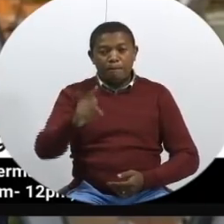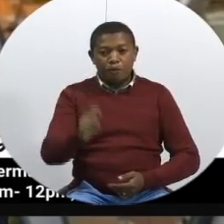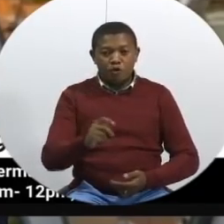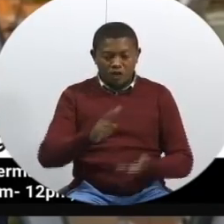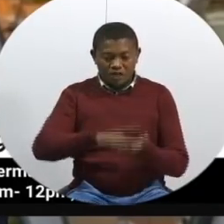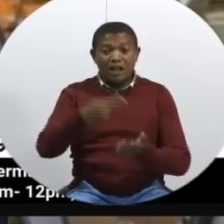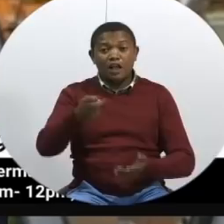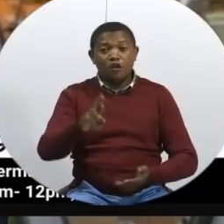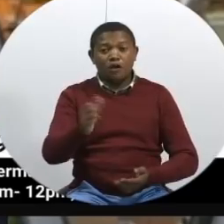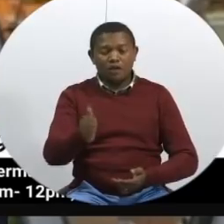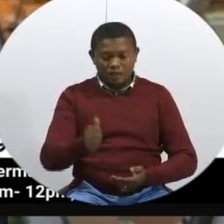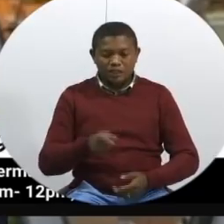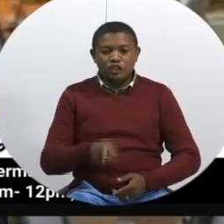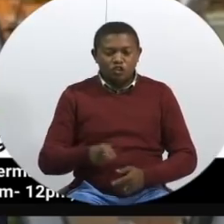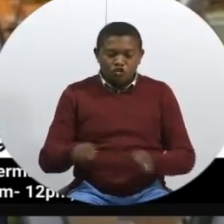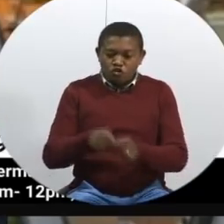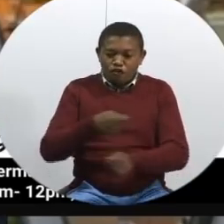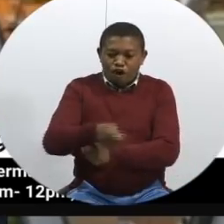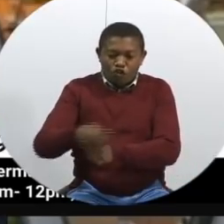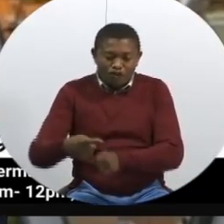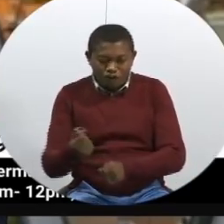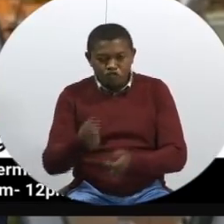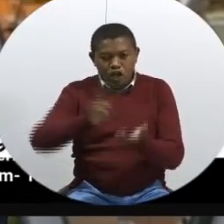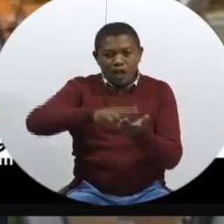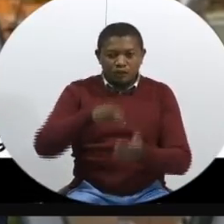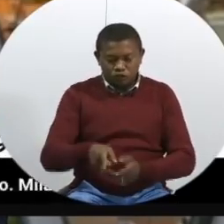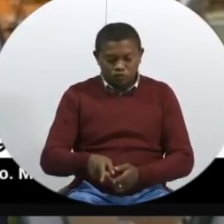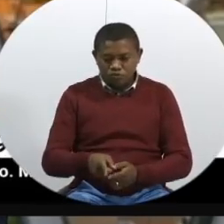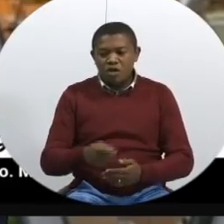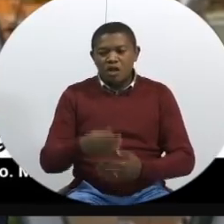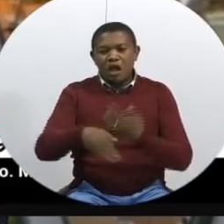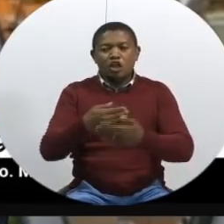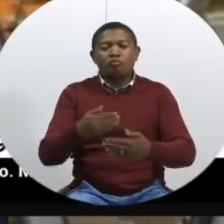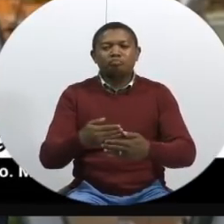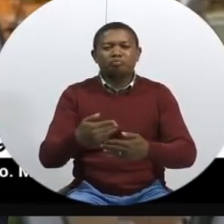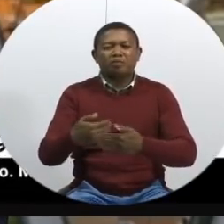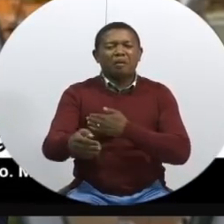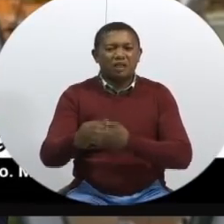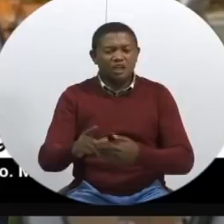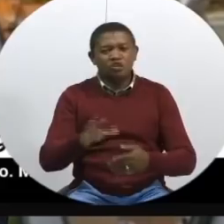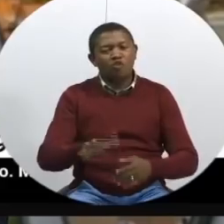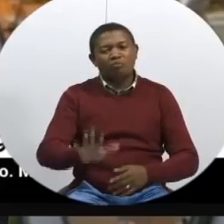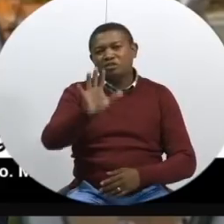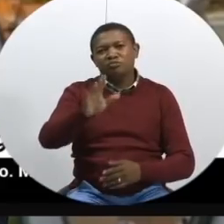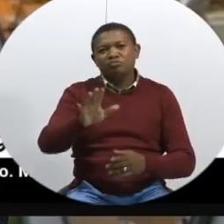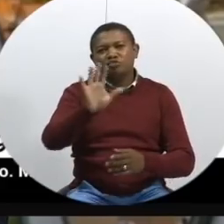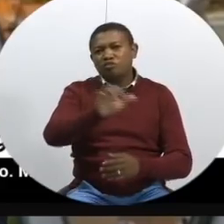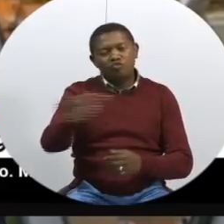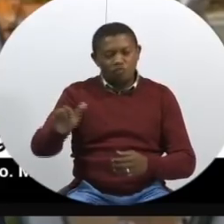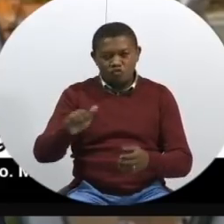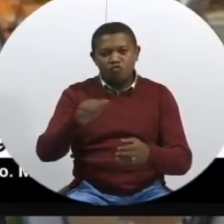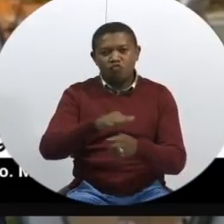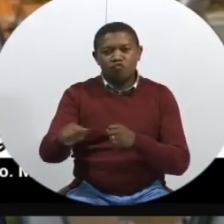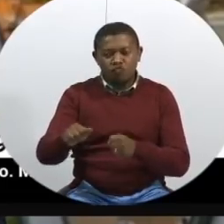an'izay fanamarana sy ny fandoavana ny impôt synthétique izay an hatrany amin'ny 5/10 ny volana